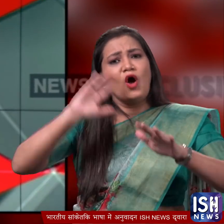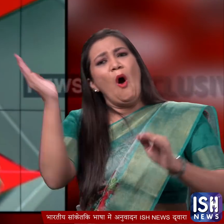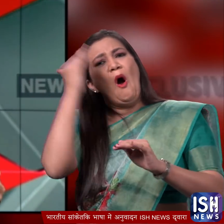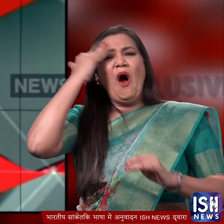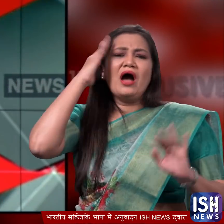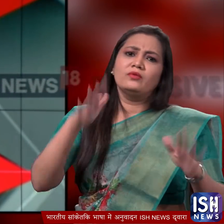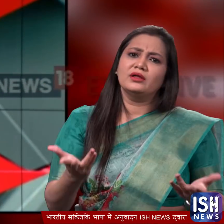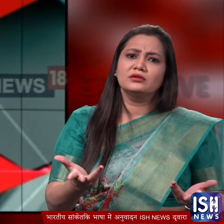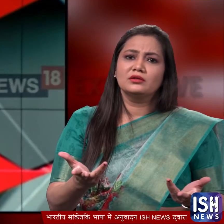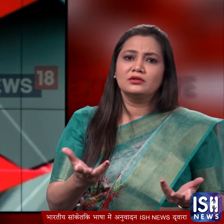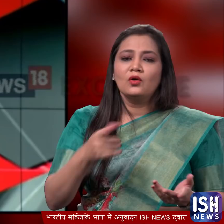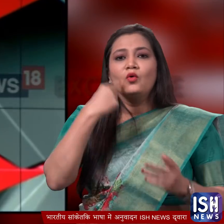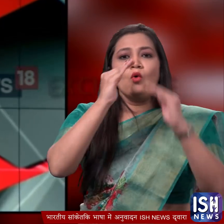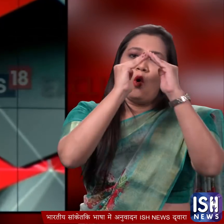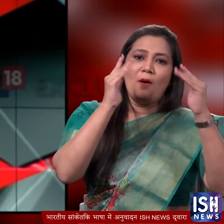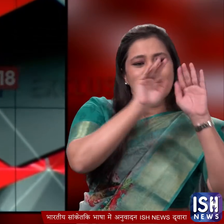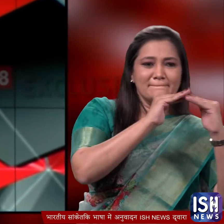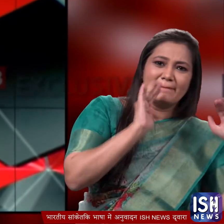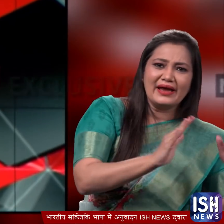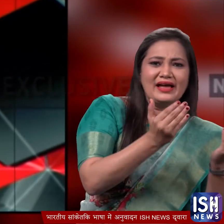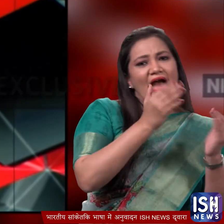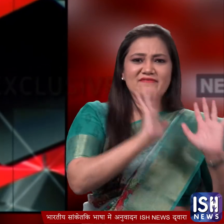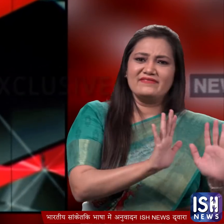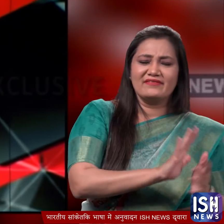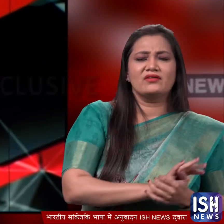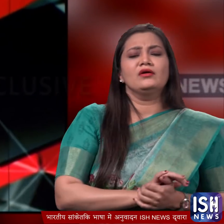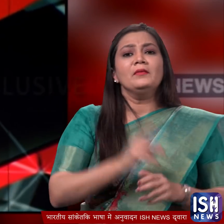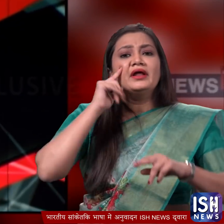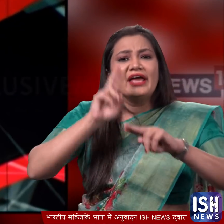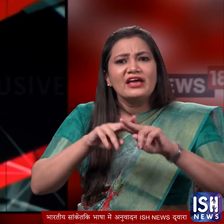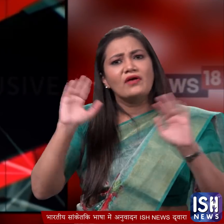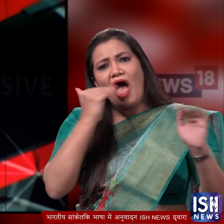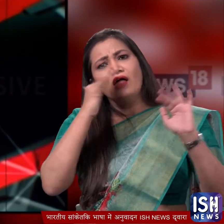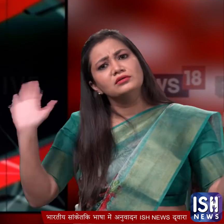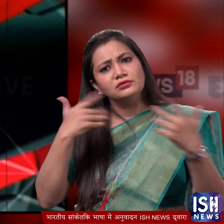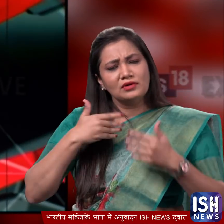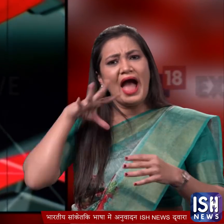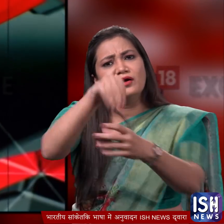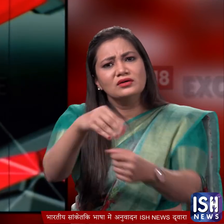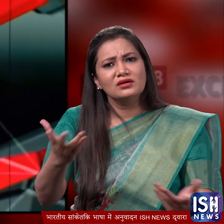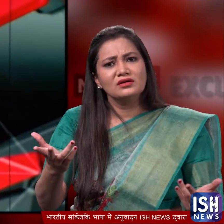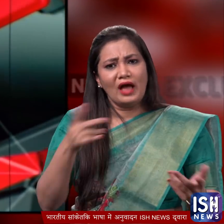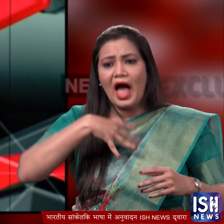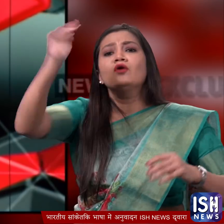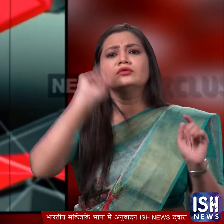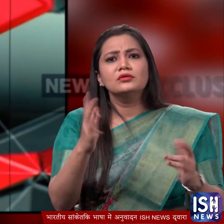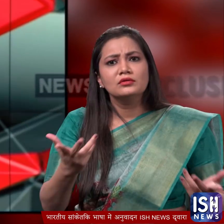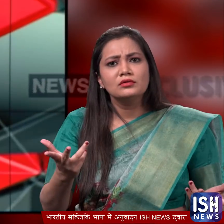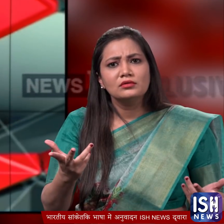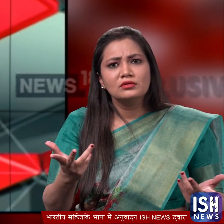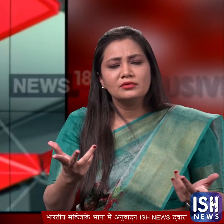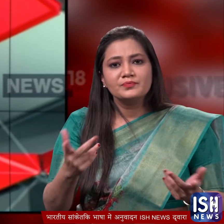ये वहां के बच्चे बच्चे को पता है। जो लोग घरों में हैं उनकी जान आफत में है, लेकिन बेवजह भटकने वालों को घर में चैन का मिलता